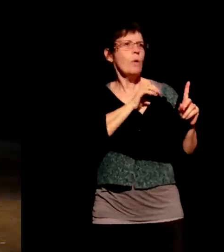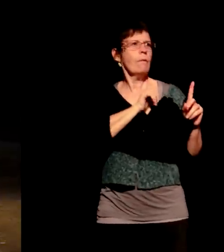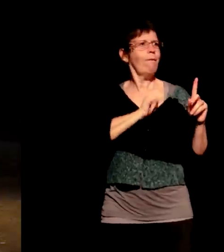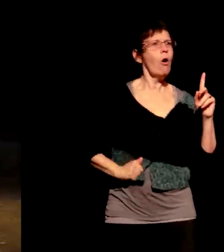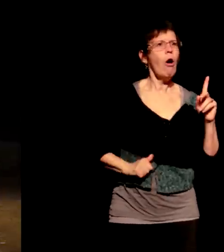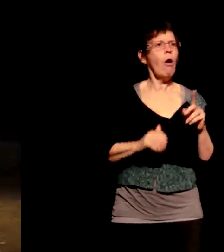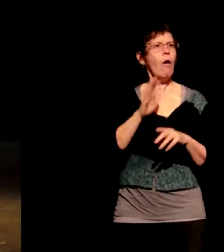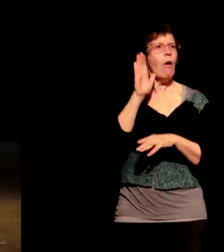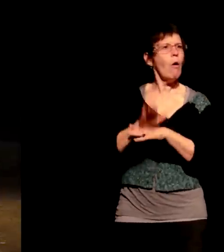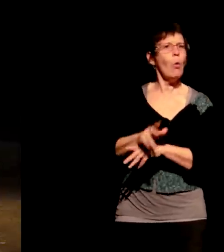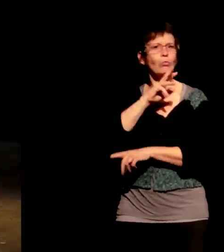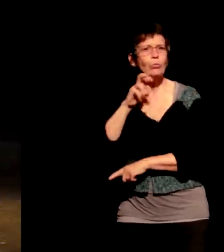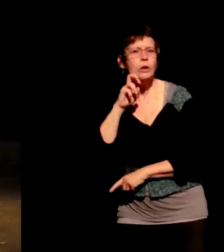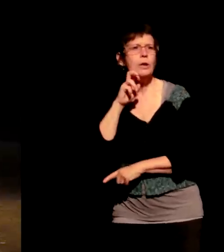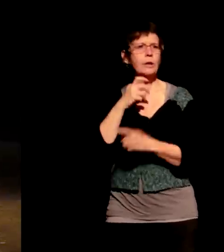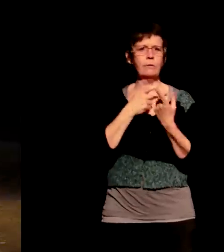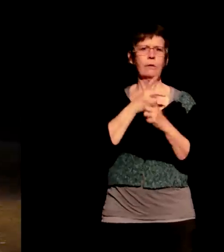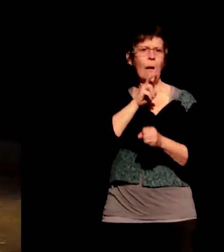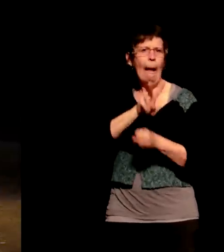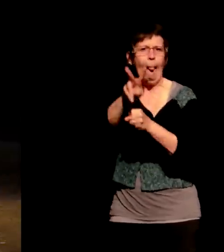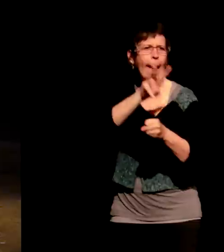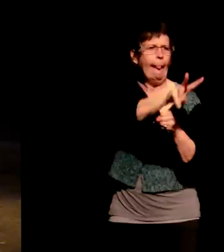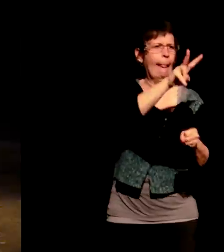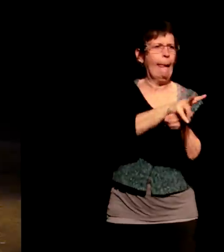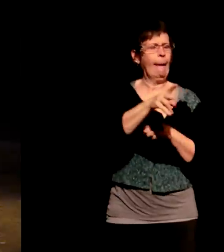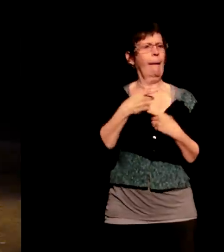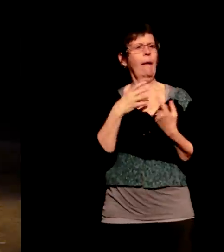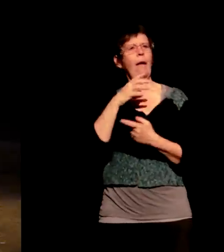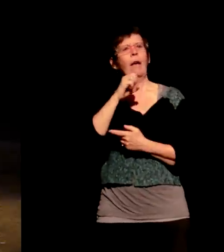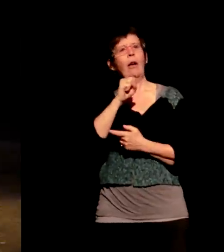insultant, agressif, infamant, qui ridiculise la Shoah, etc.